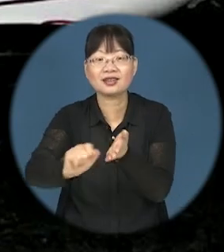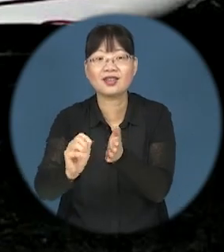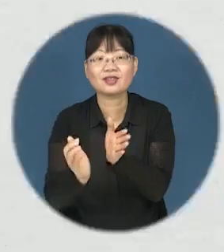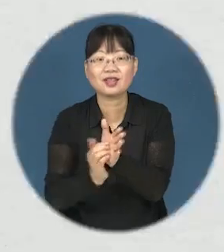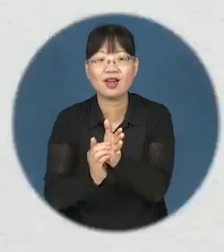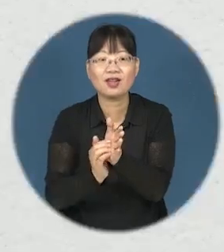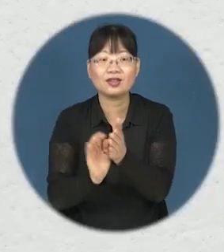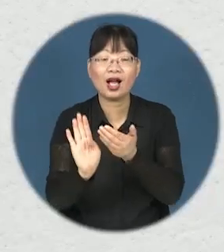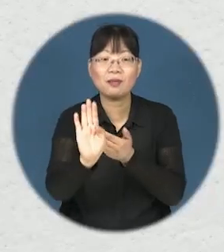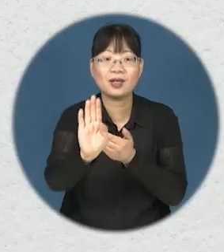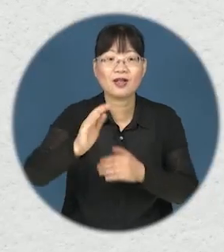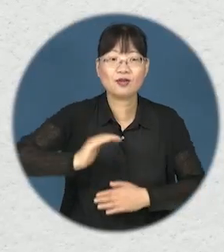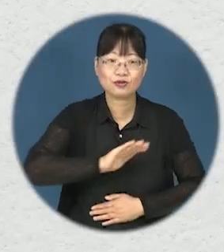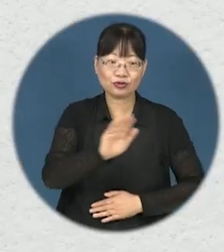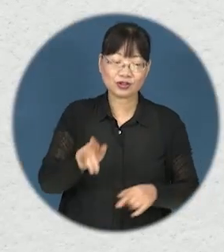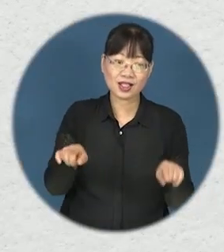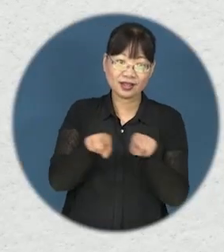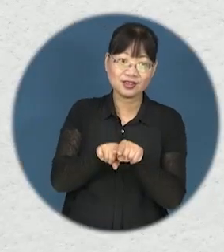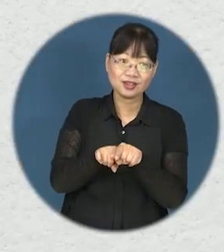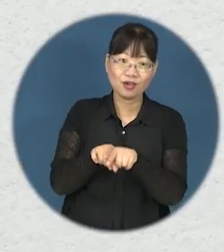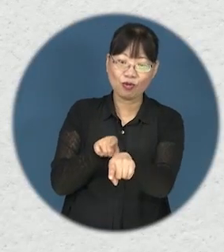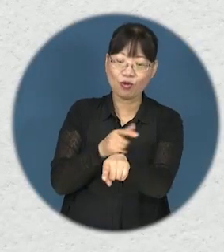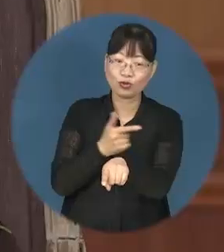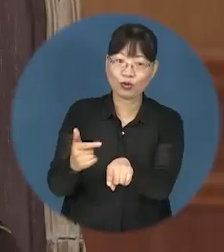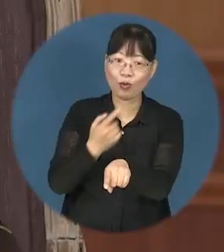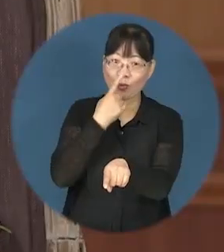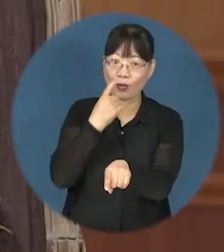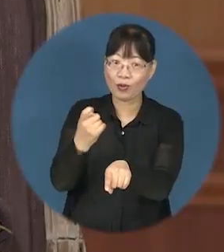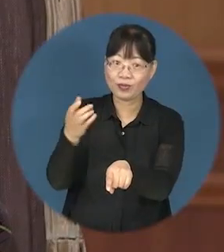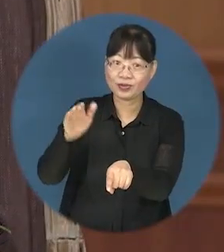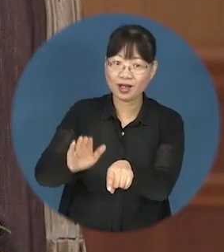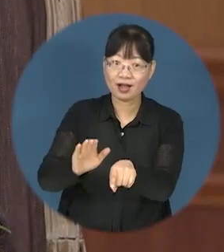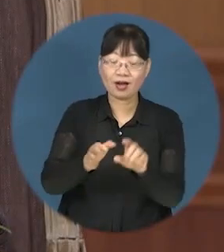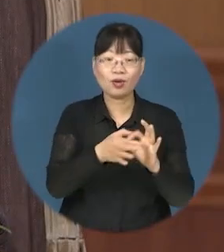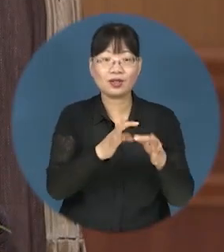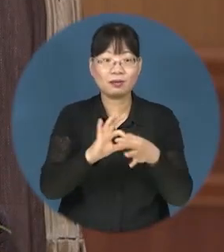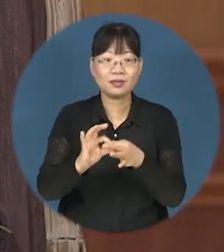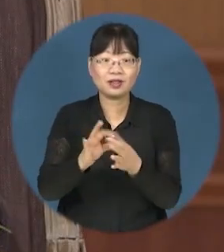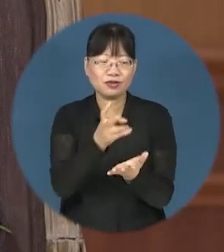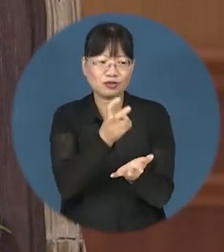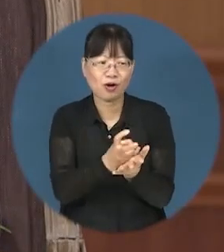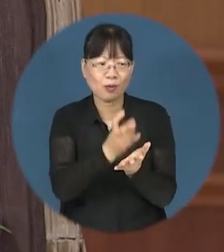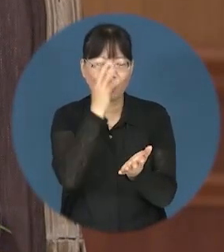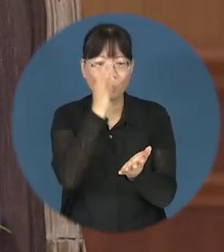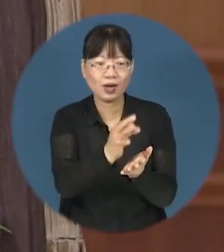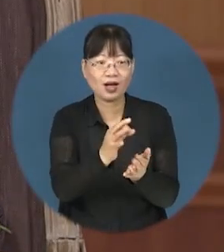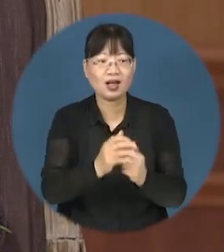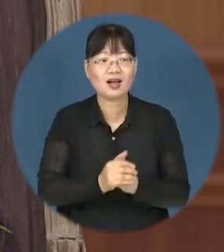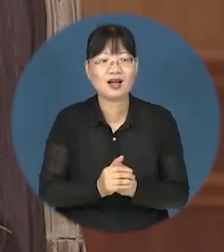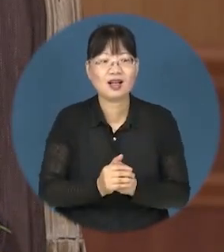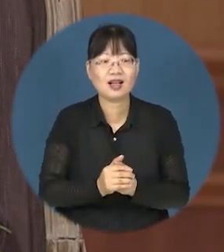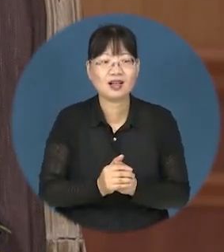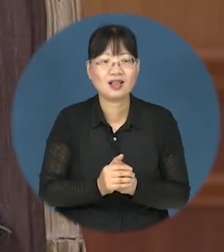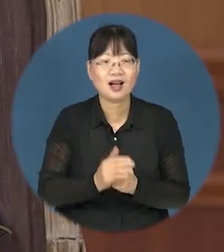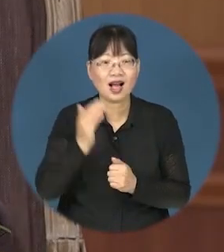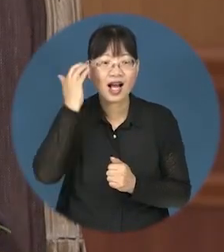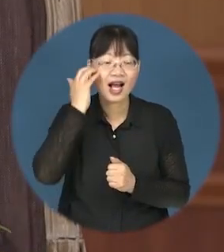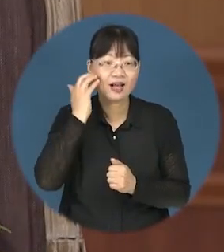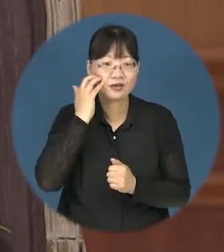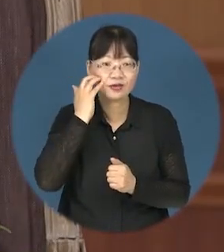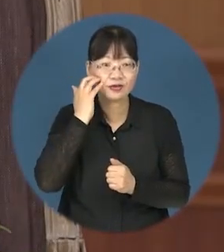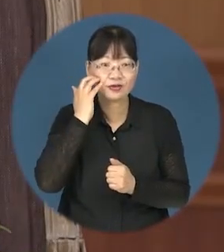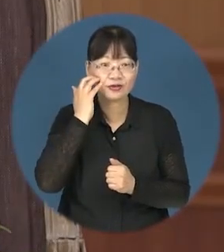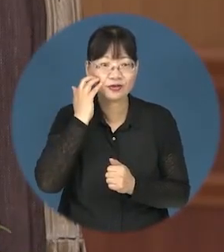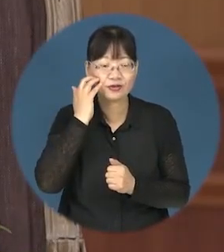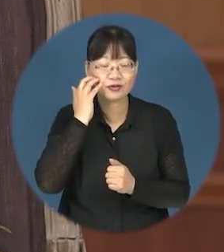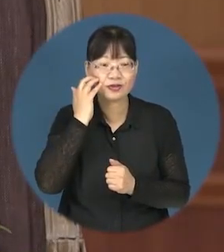앞에는 우리가 이같이 5 그도 보셨는데요 때 그런데 이제 올림픽 규정상 그 한글 국호 이외에는 쓸 수가